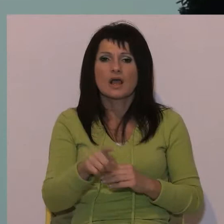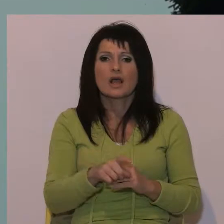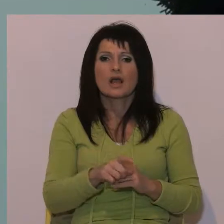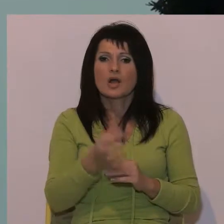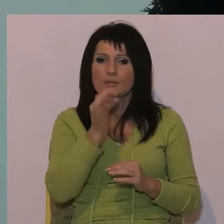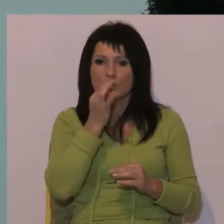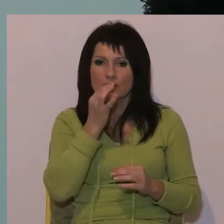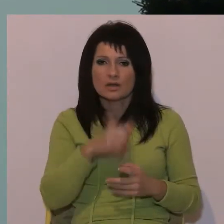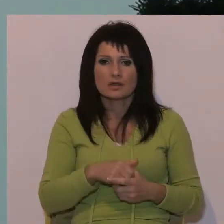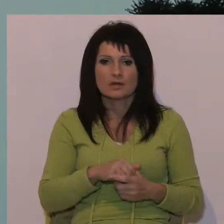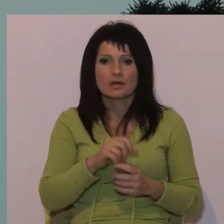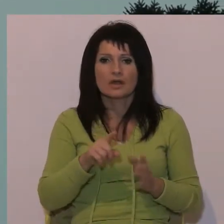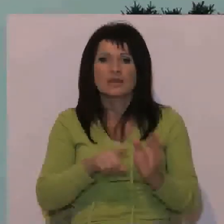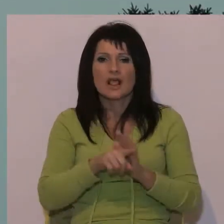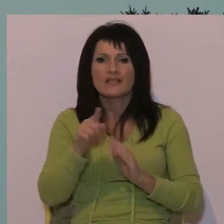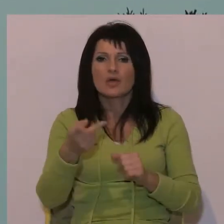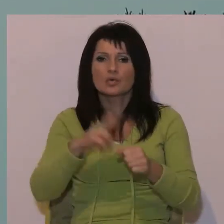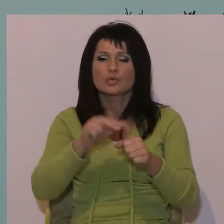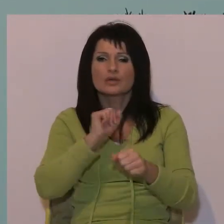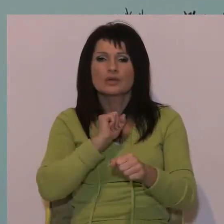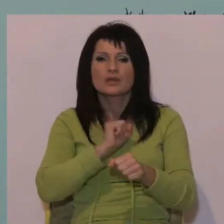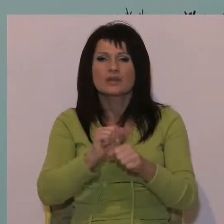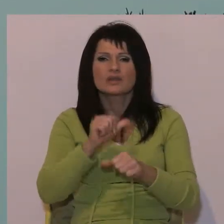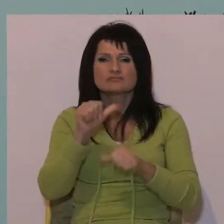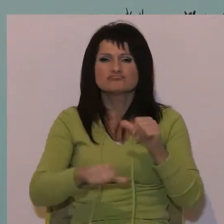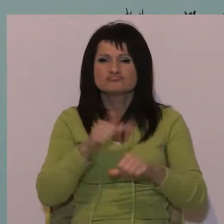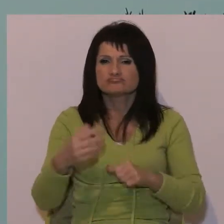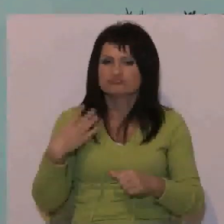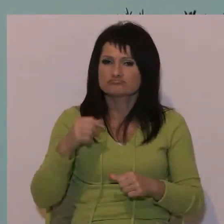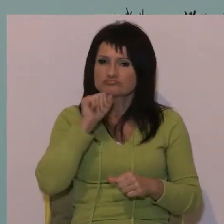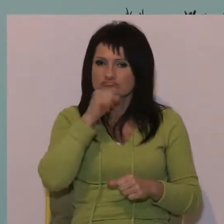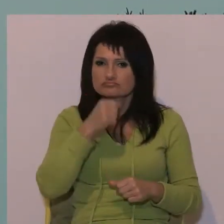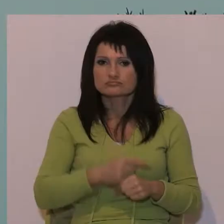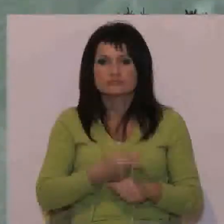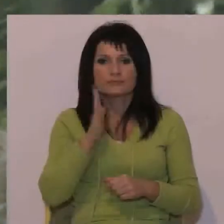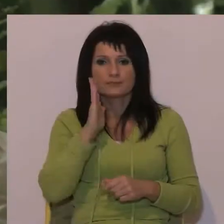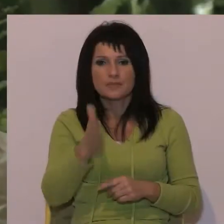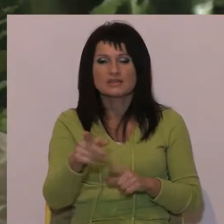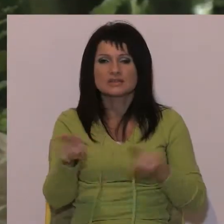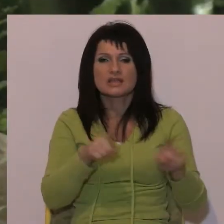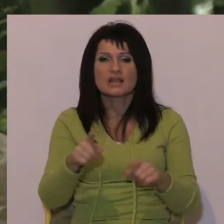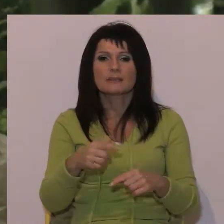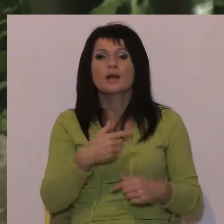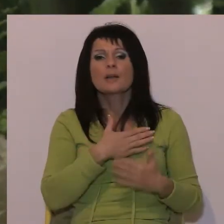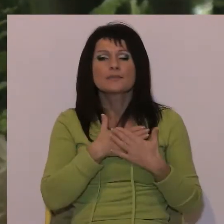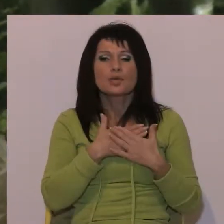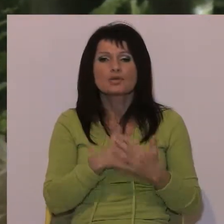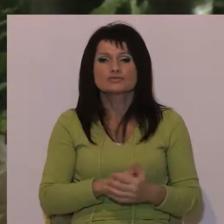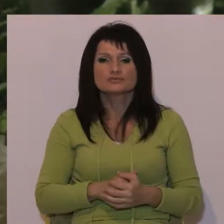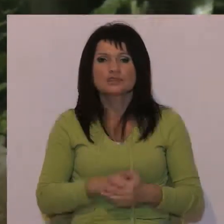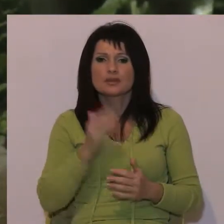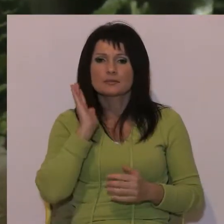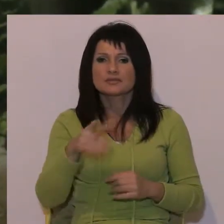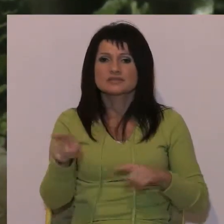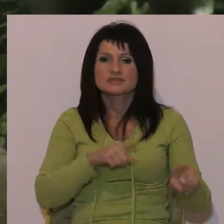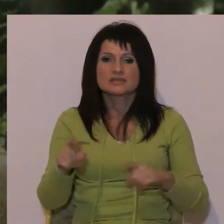młodego i dla tego, który jest sfatygowany wiekiem, będzie znakiem miłości, będzie